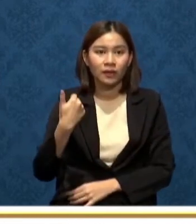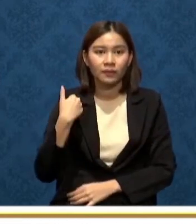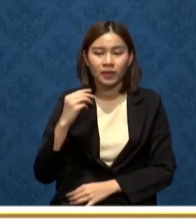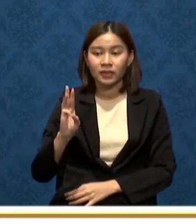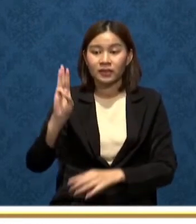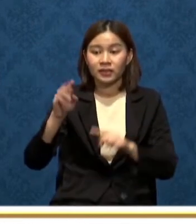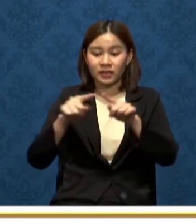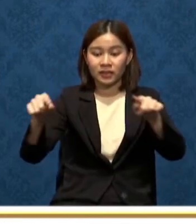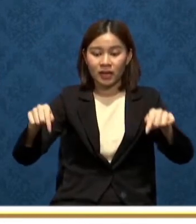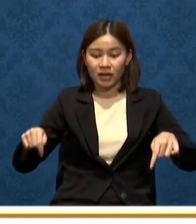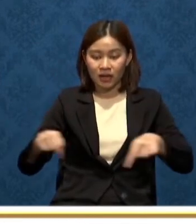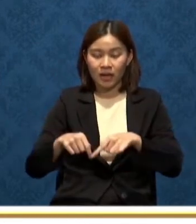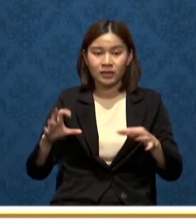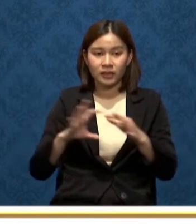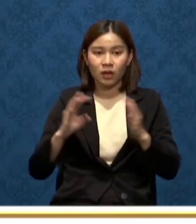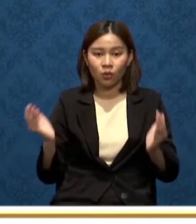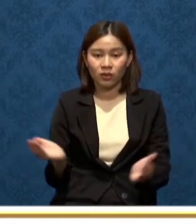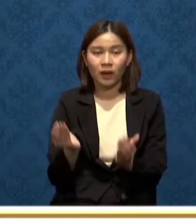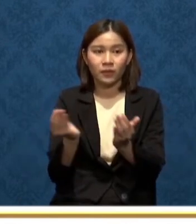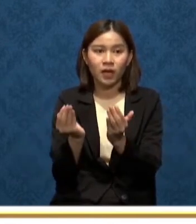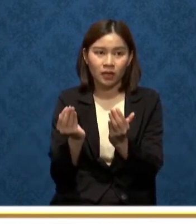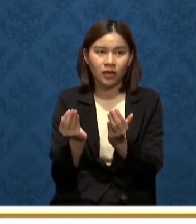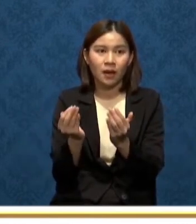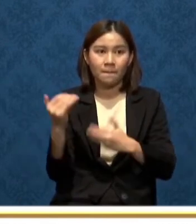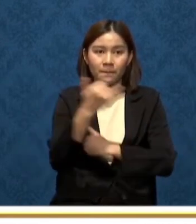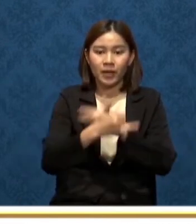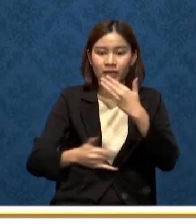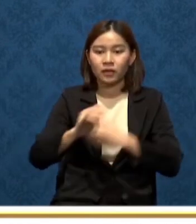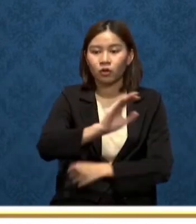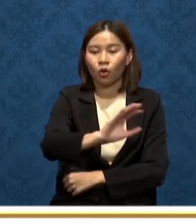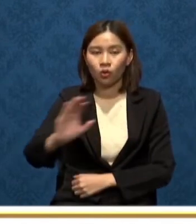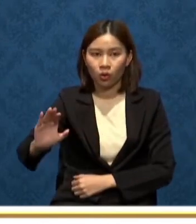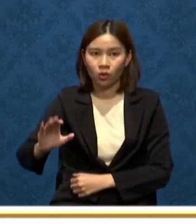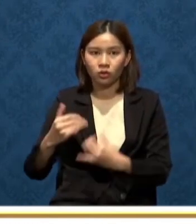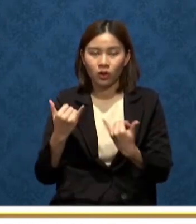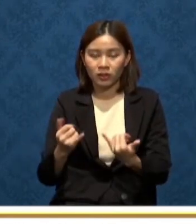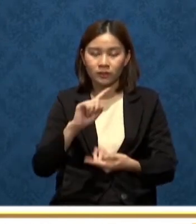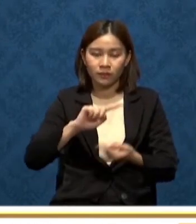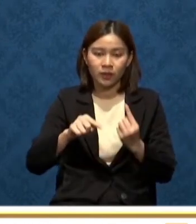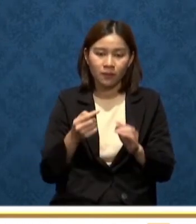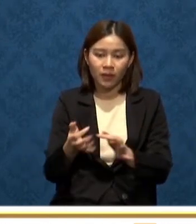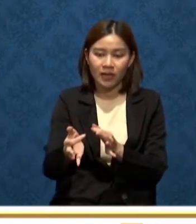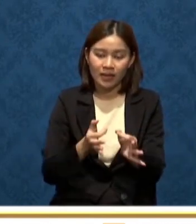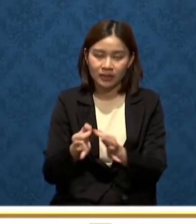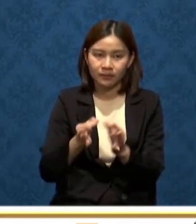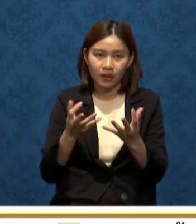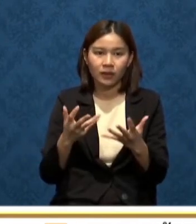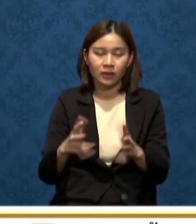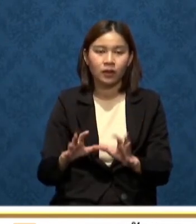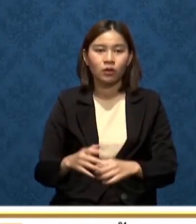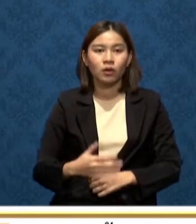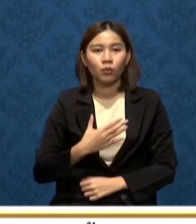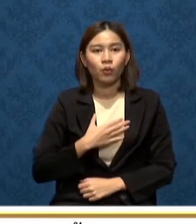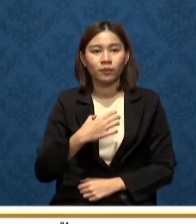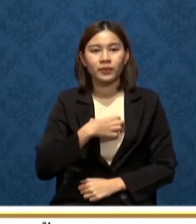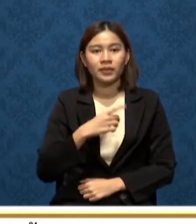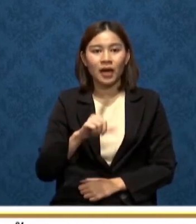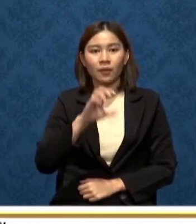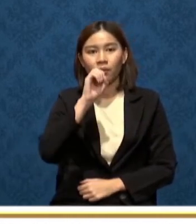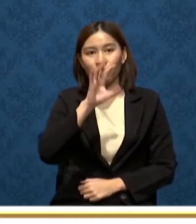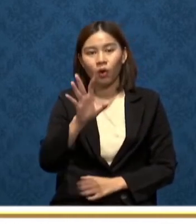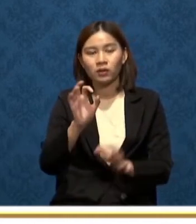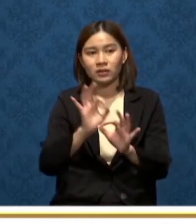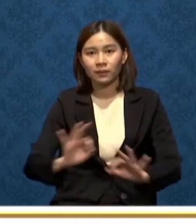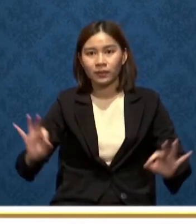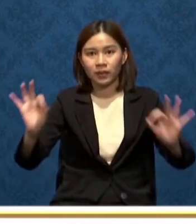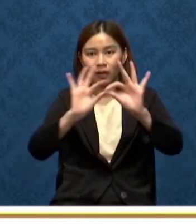สัญญาทเกี่ยวกบเรื่การผักดันกัประเทศซึ่งเรื่องนี้เพื่อนได้ให้ลลเอียดไปแล้วผมจงไม่ขอลลลเอียดแต่ผมอยากจะย้ำสาละส